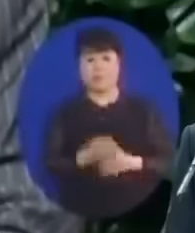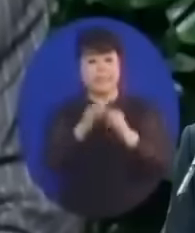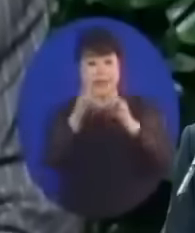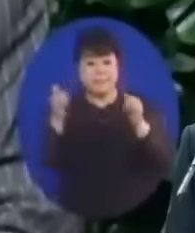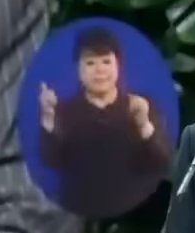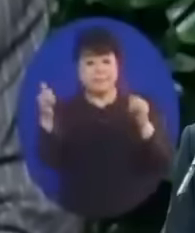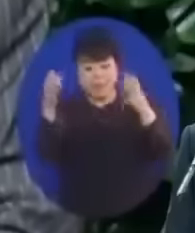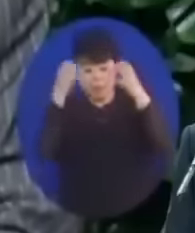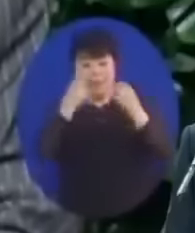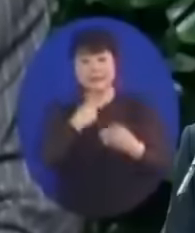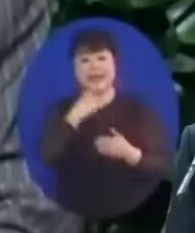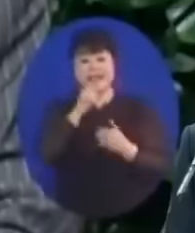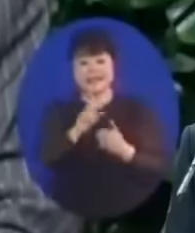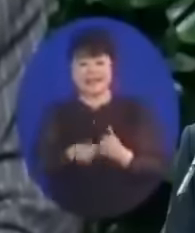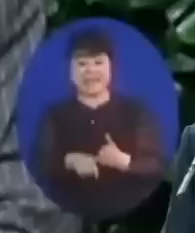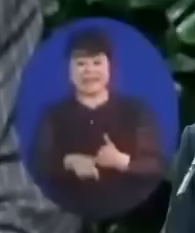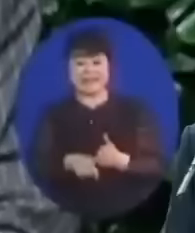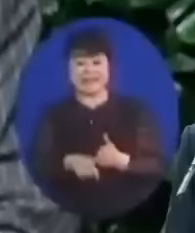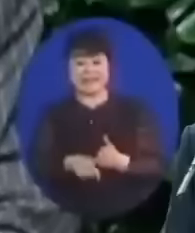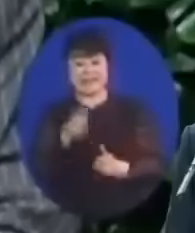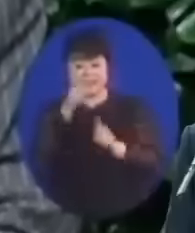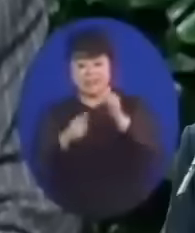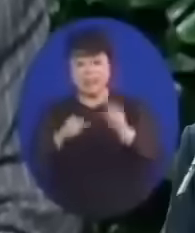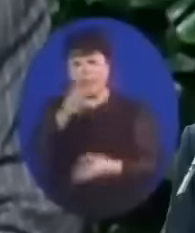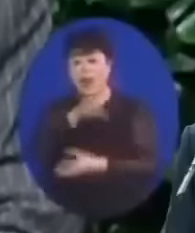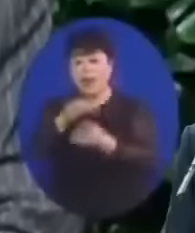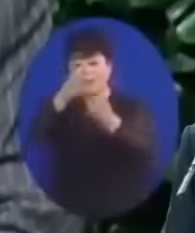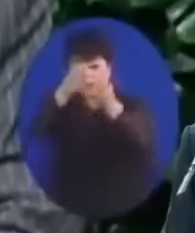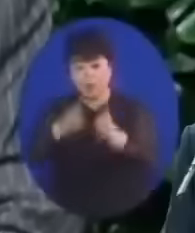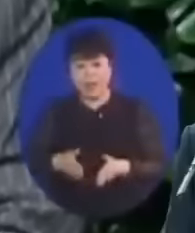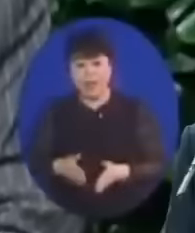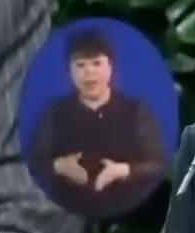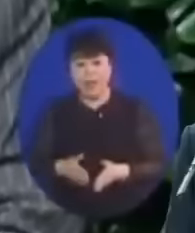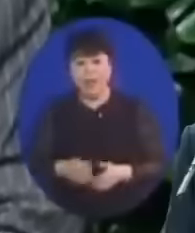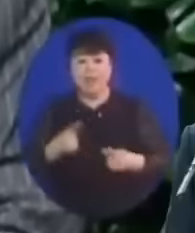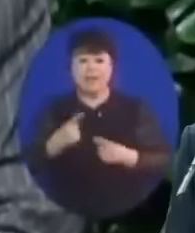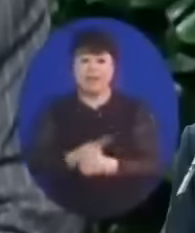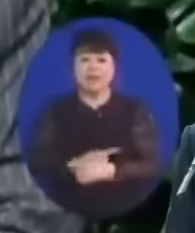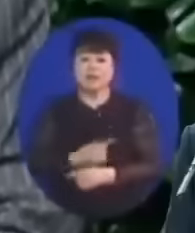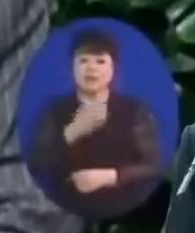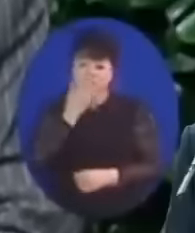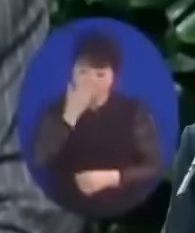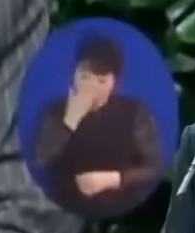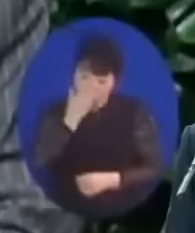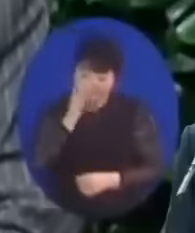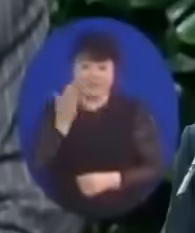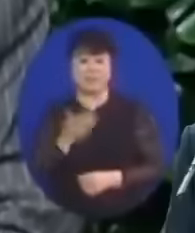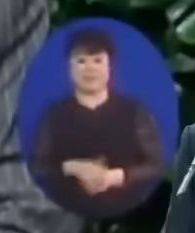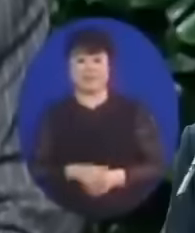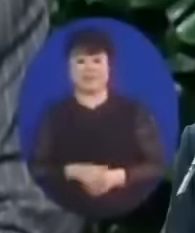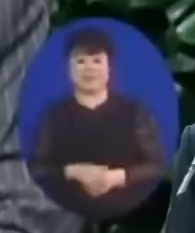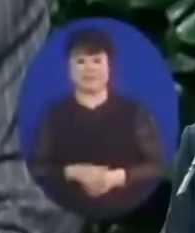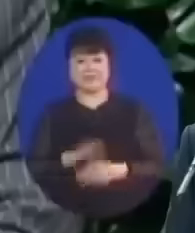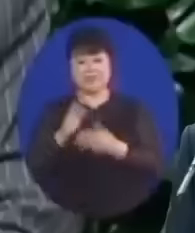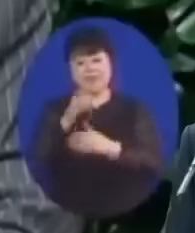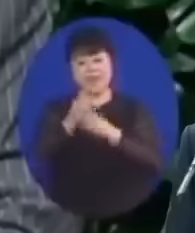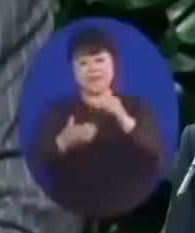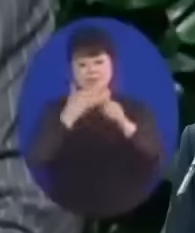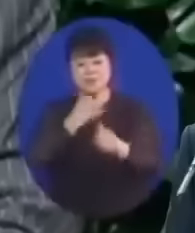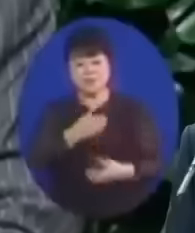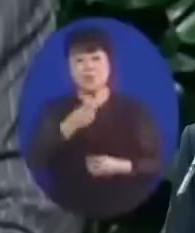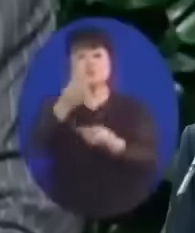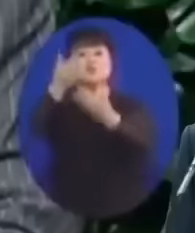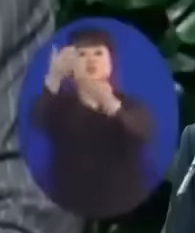사람이 고난당해서 시험과 환난을 통하여 깨어지고 겸손하게 되면 나중에 하나님이